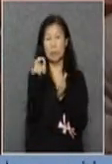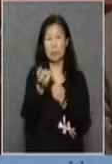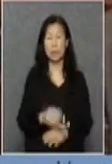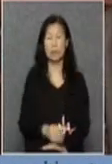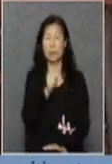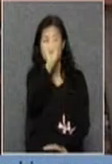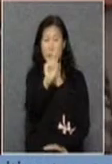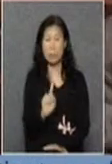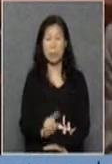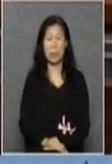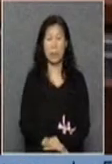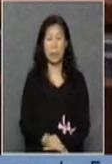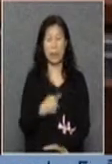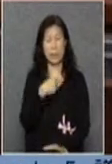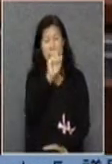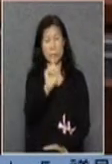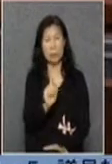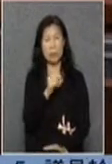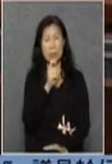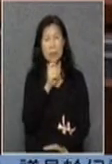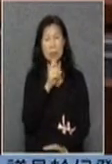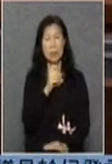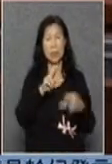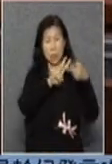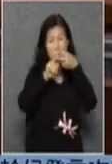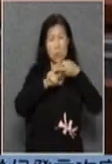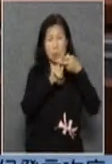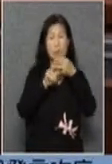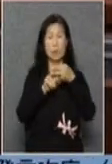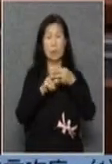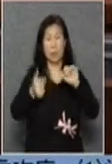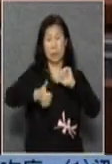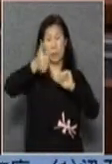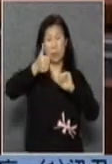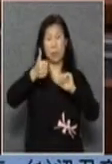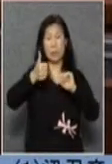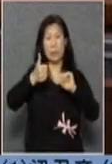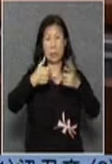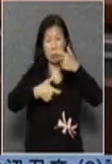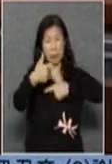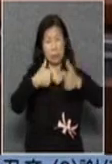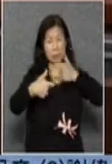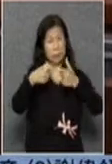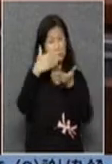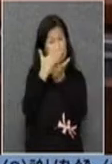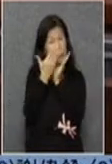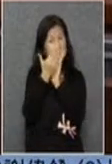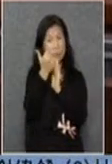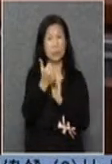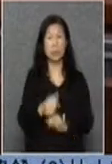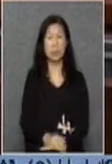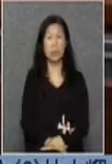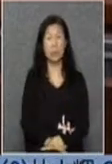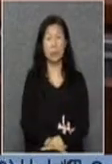哋都仍然係一個係最少喺東南亞嚟講係一個成功嘅經濟體系咧？咁就係因